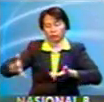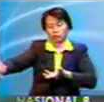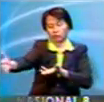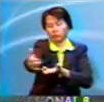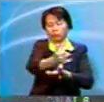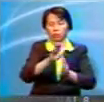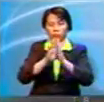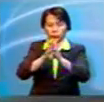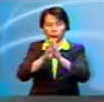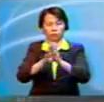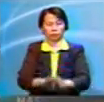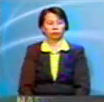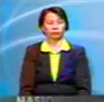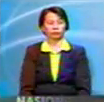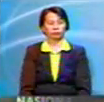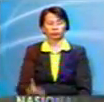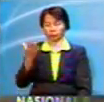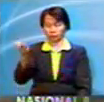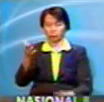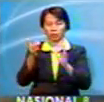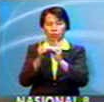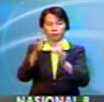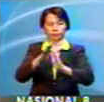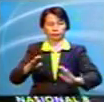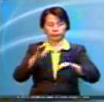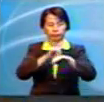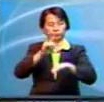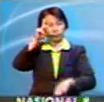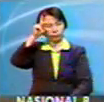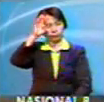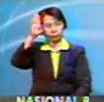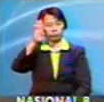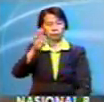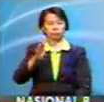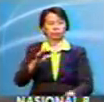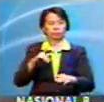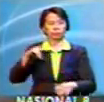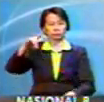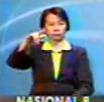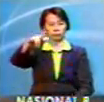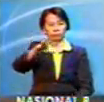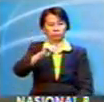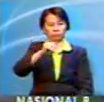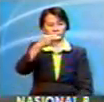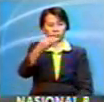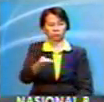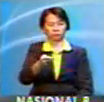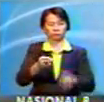evidence as well as to collect the wreckage. Beliau ditemui pemberita di Kota Baru. Penerbangan MH17 yang